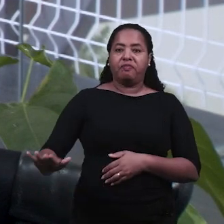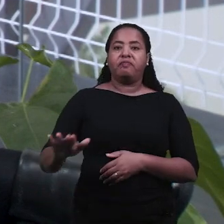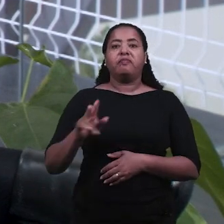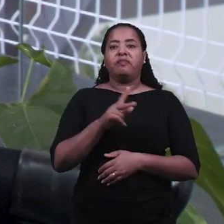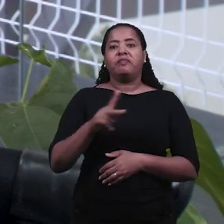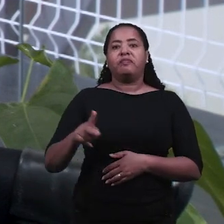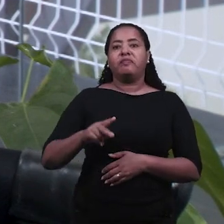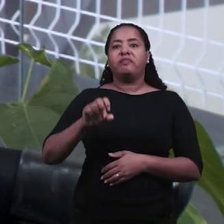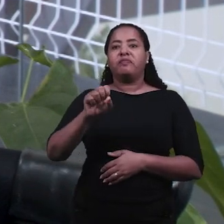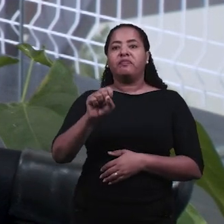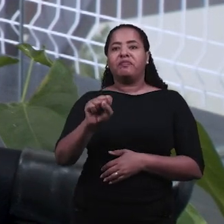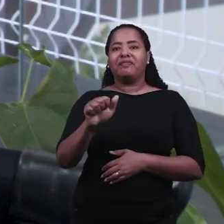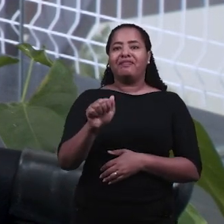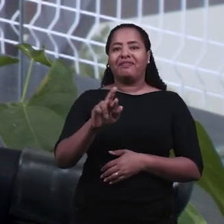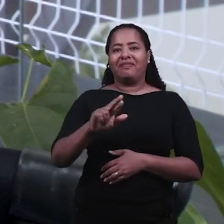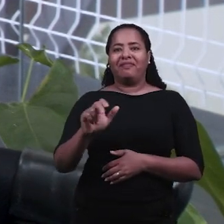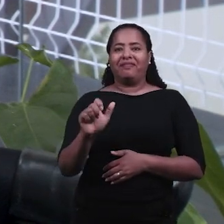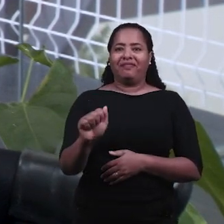Sarah Azouri,